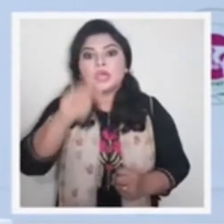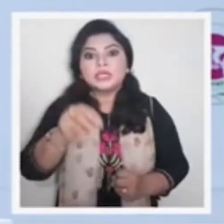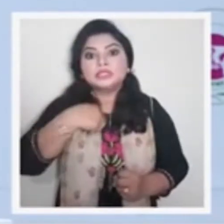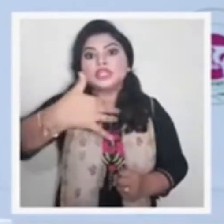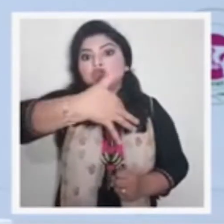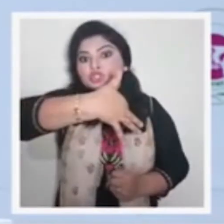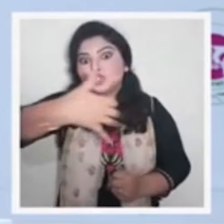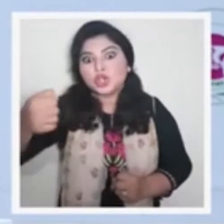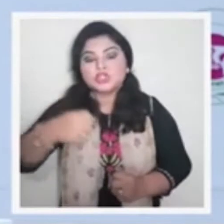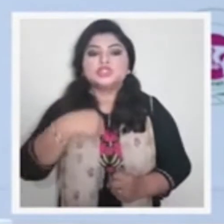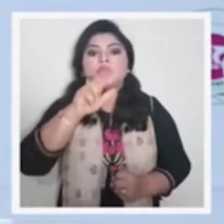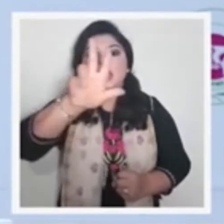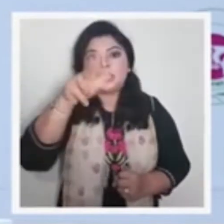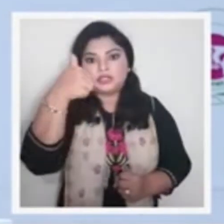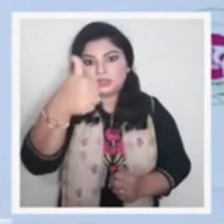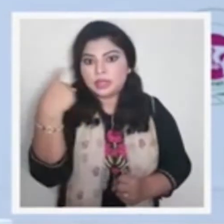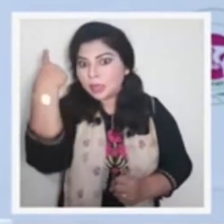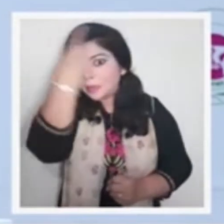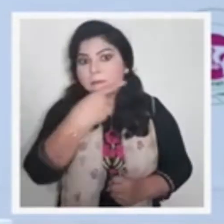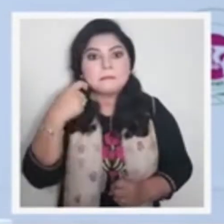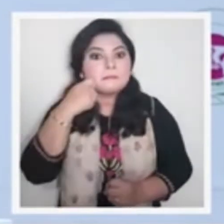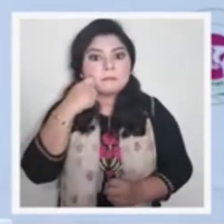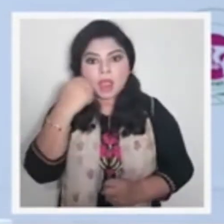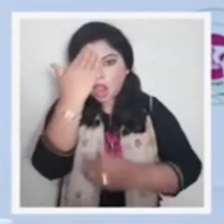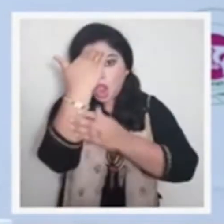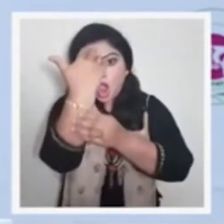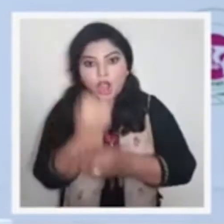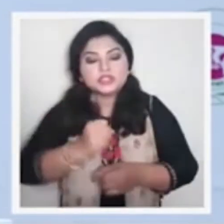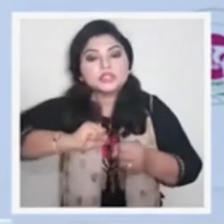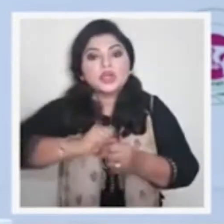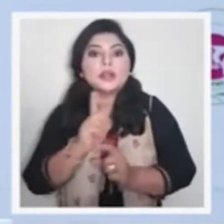9,29,465টি। গত 24 ঘন্টায় যা নমুনা পরীক্ষা হয়েছে তাতে শনাক্ত হয়েছে